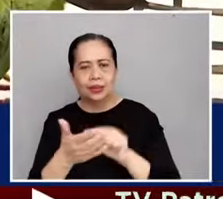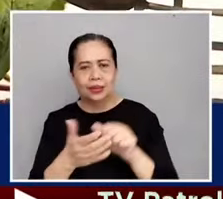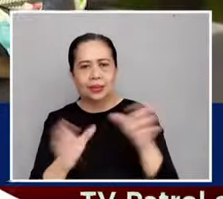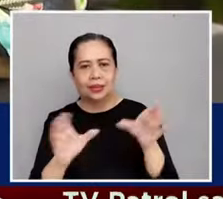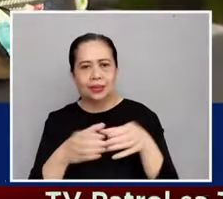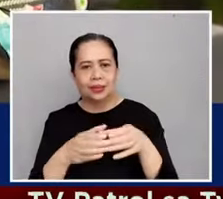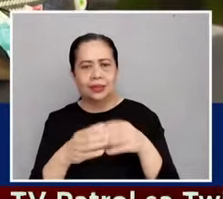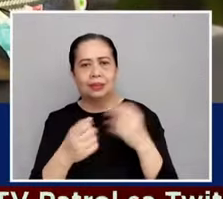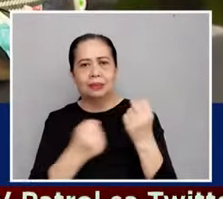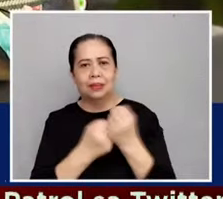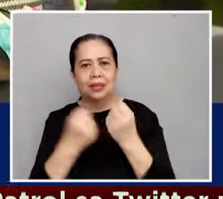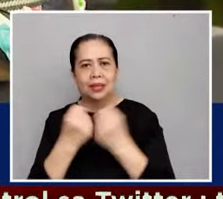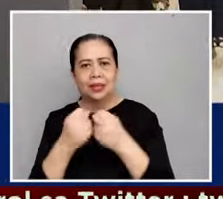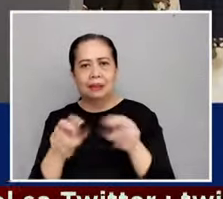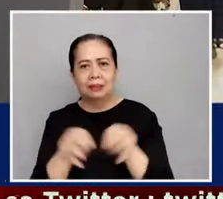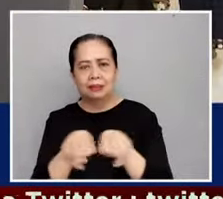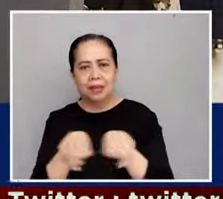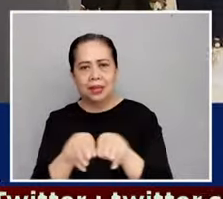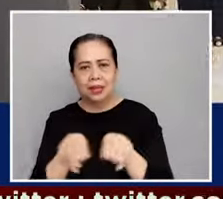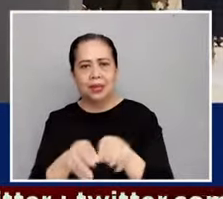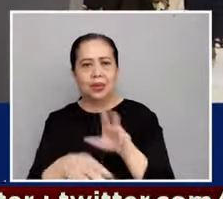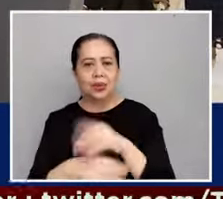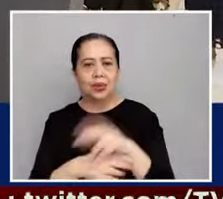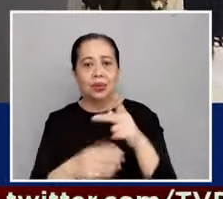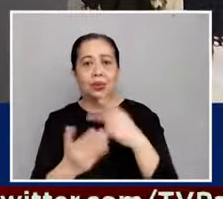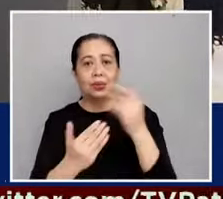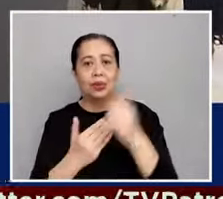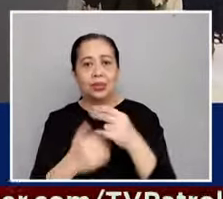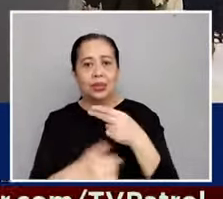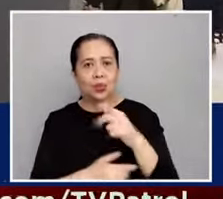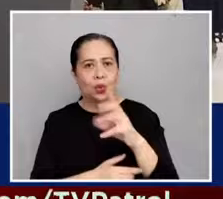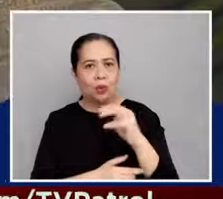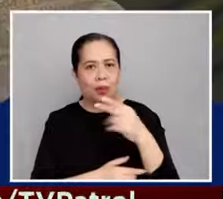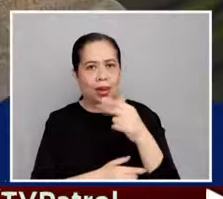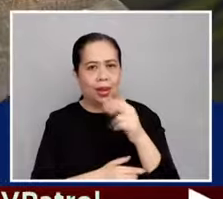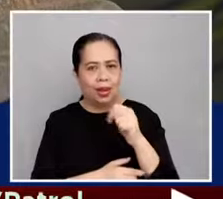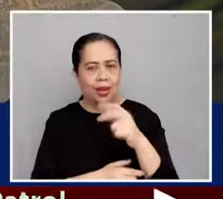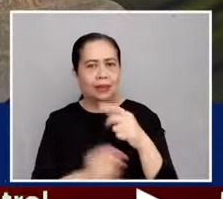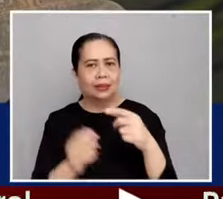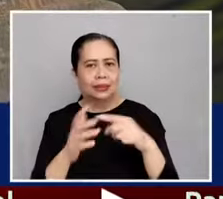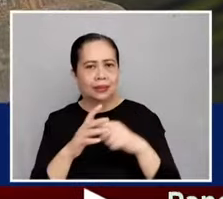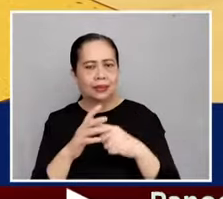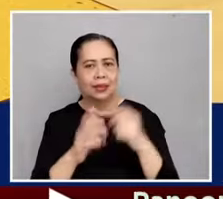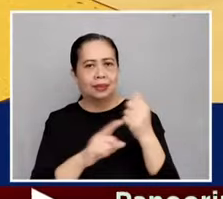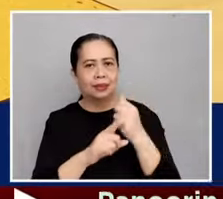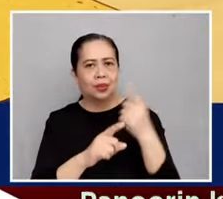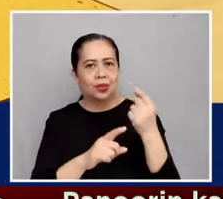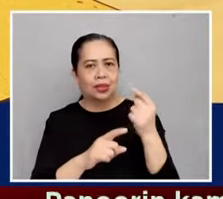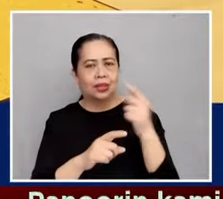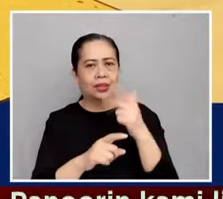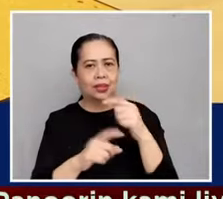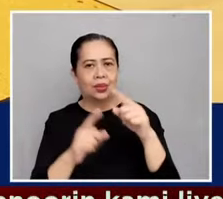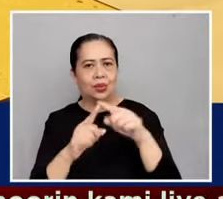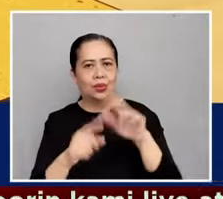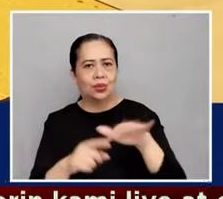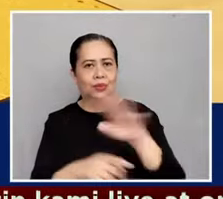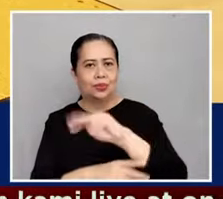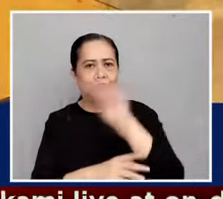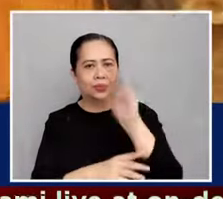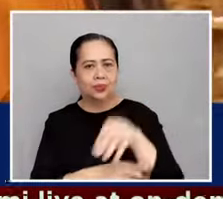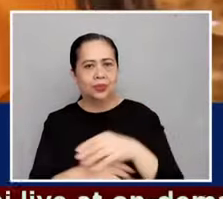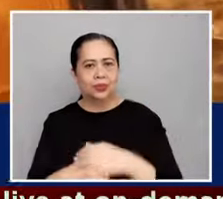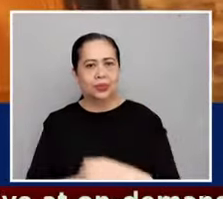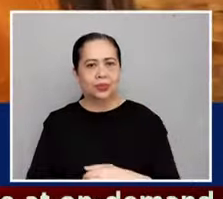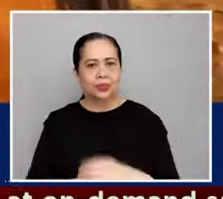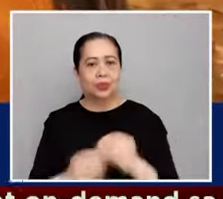Bayanihang Marikenyo at Marikenya ang project hulmahan na tatakbo hanggang Abril 2023 sa Metro Manila.